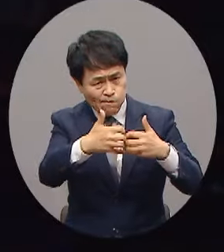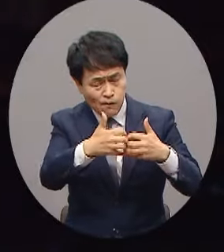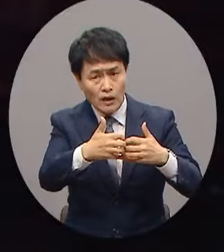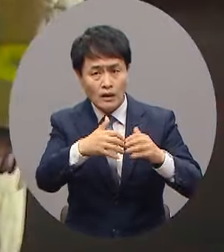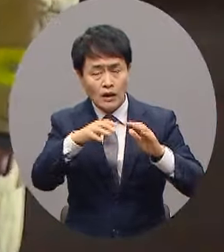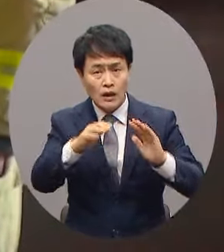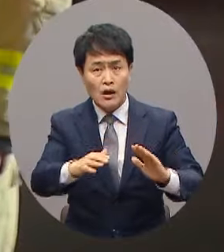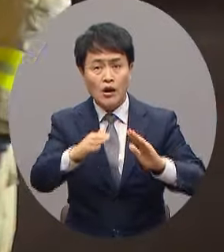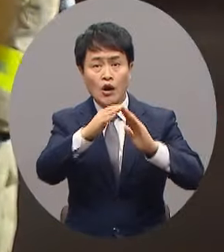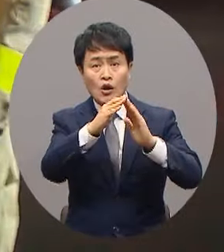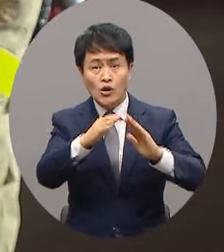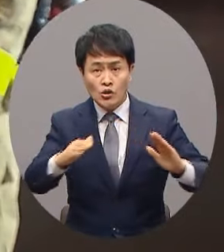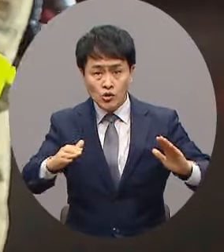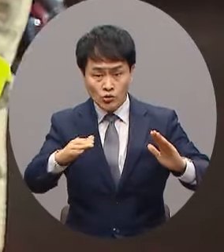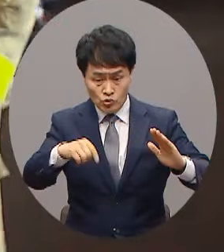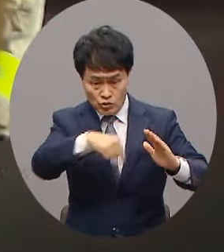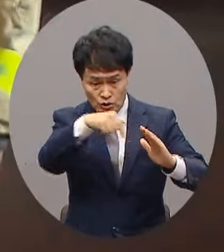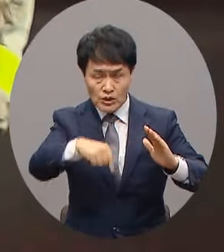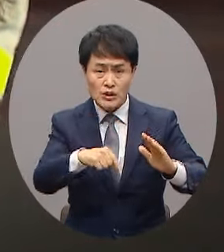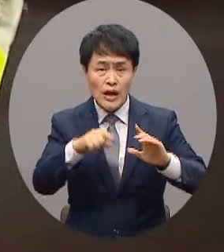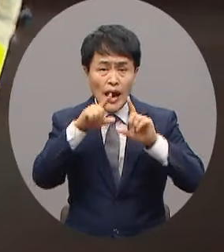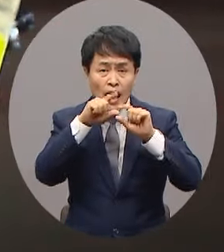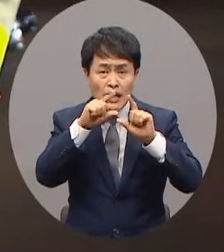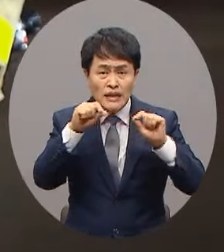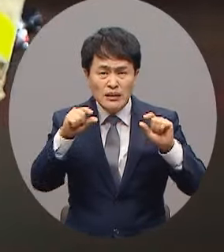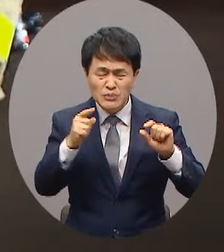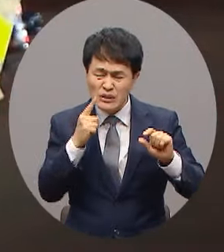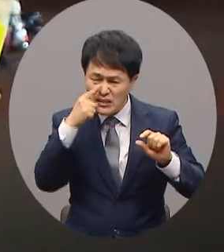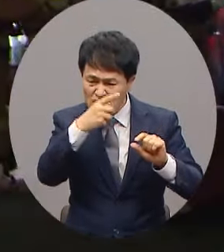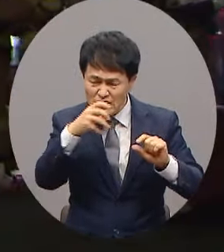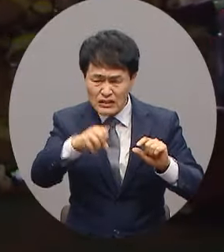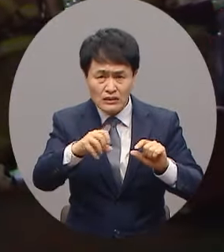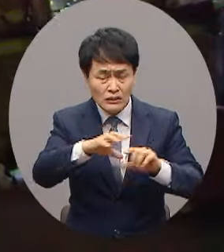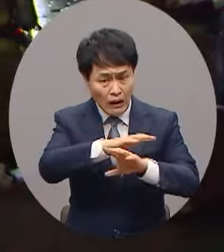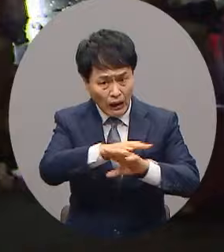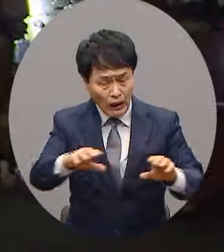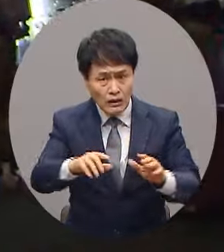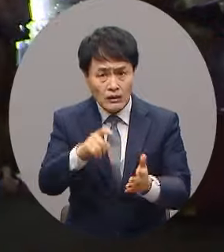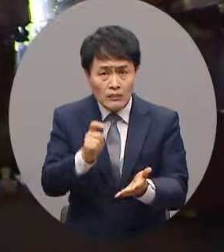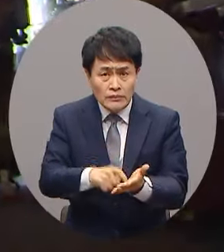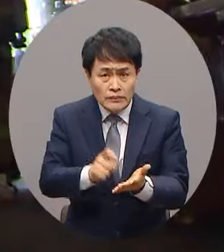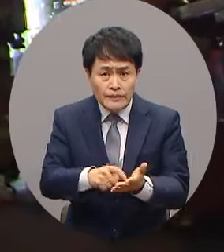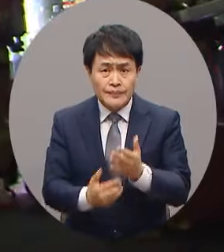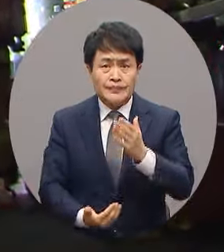당장 전주시 음식물 쓰레기 처리에도 비상이 걸렸습니다. MBC 뉴스 박혜진입니다.